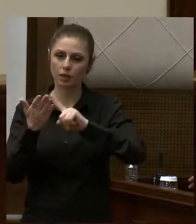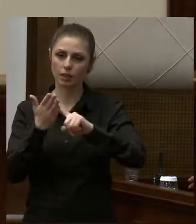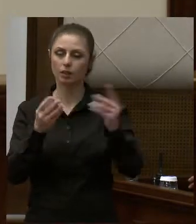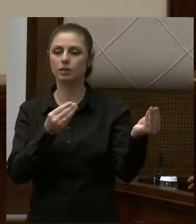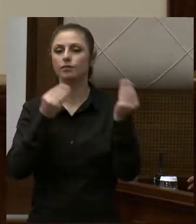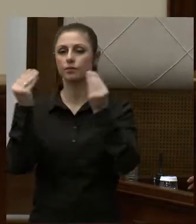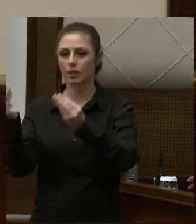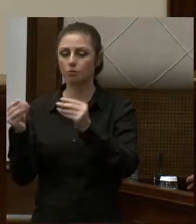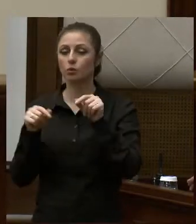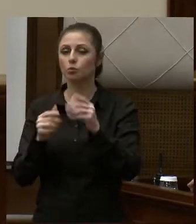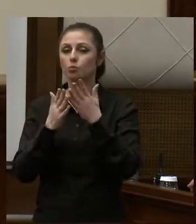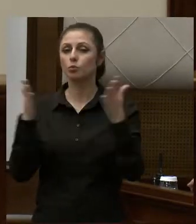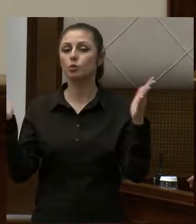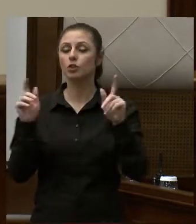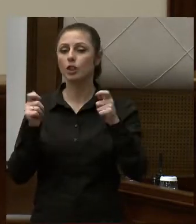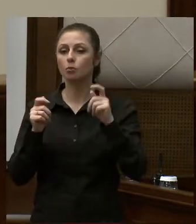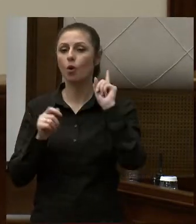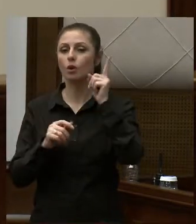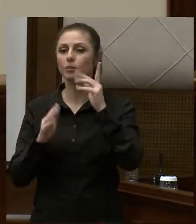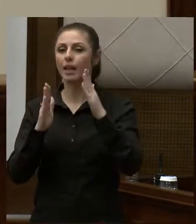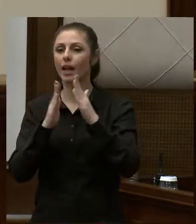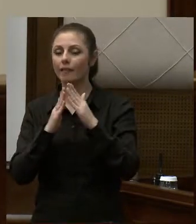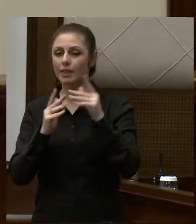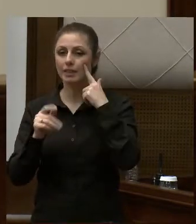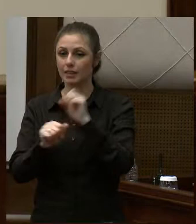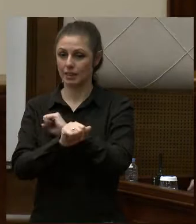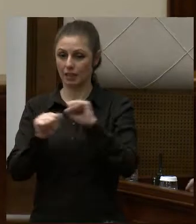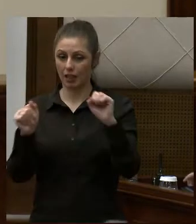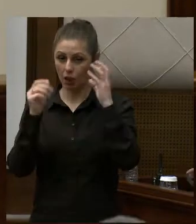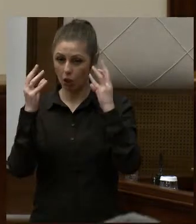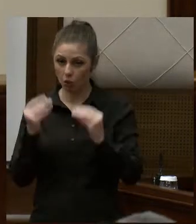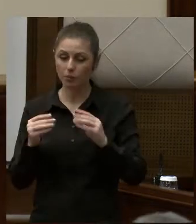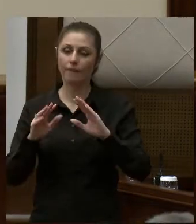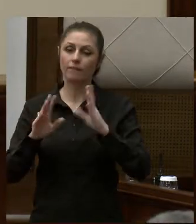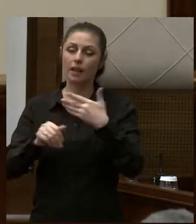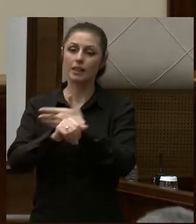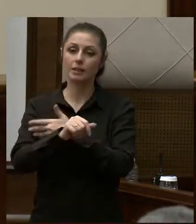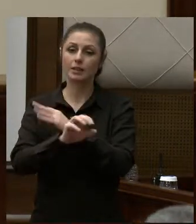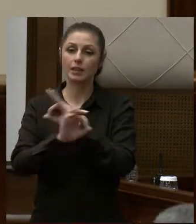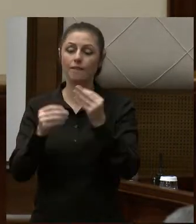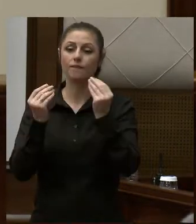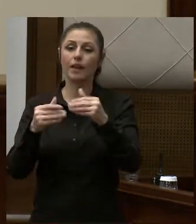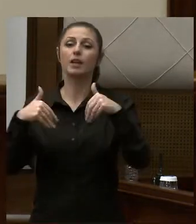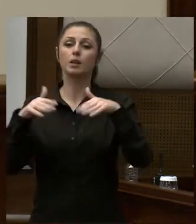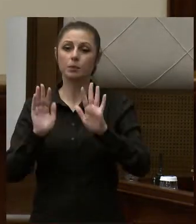edilmiştir. Büyükçekmece öğretmen evinin zarar etmesi ve yeterli düzeyde hizmet veremediği